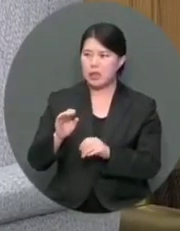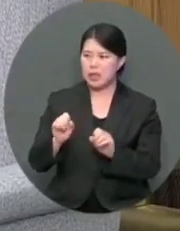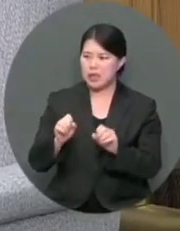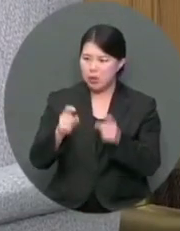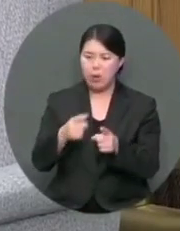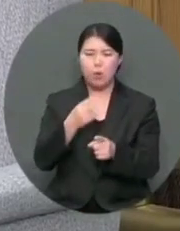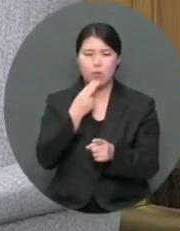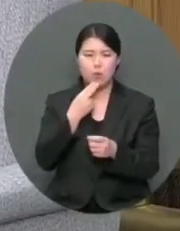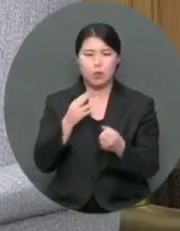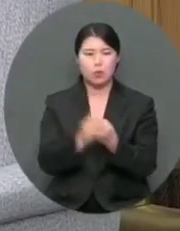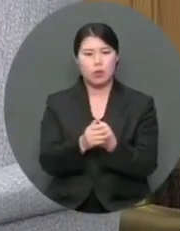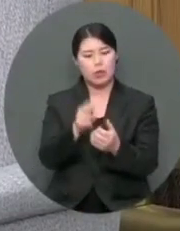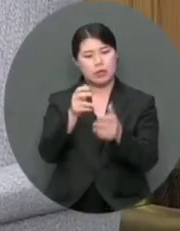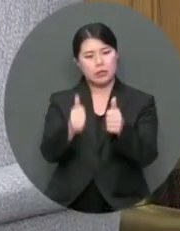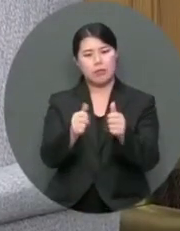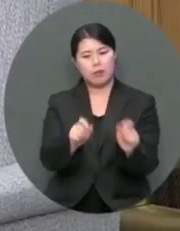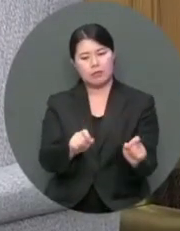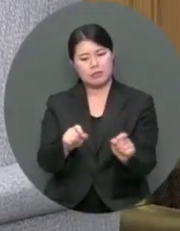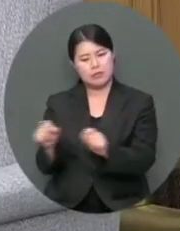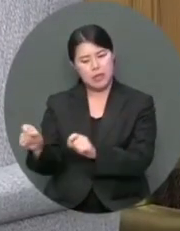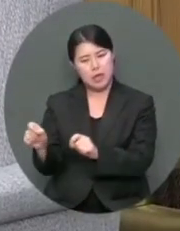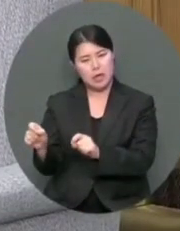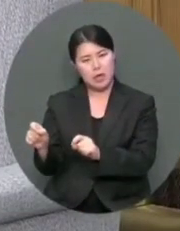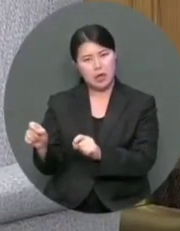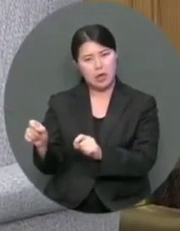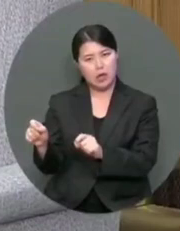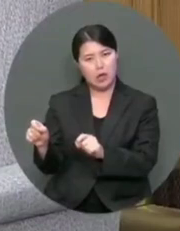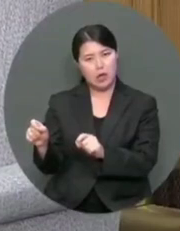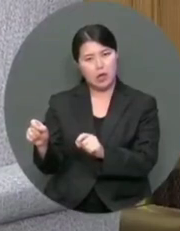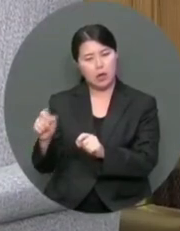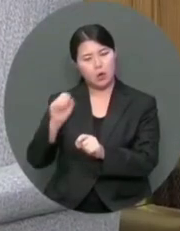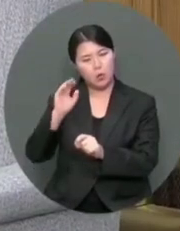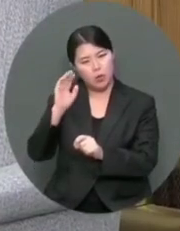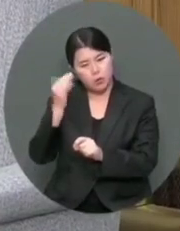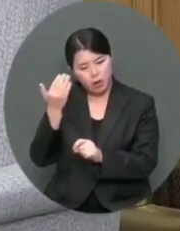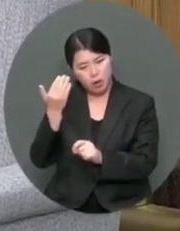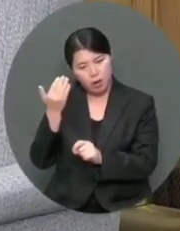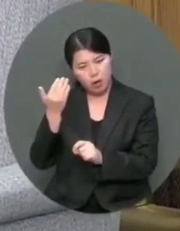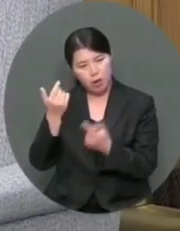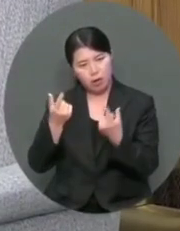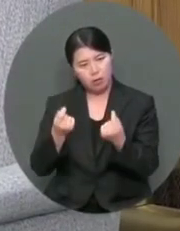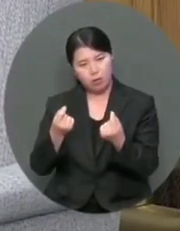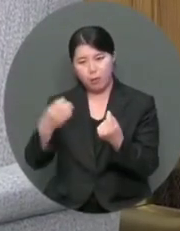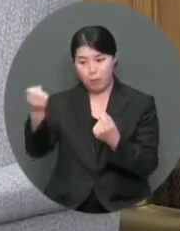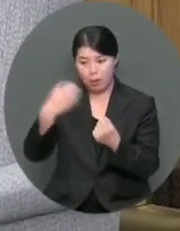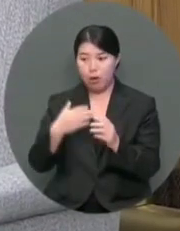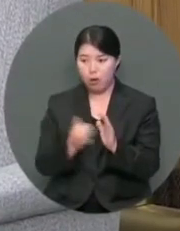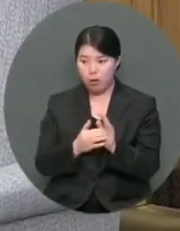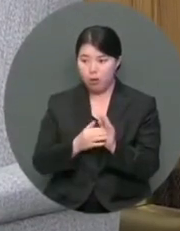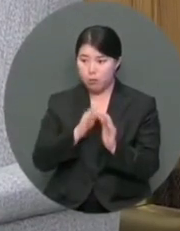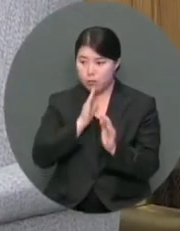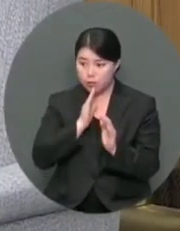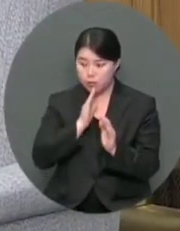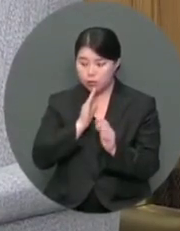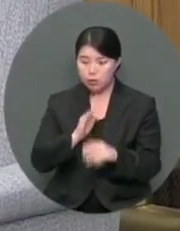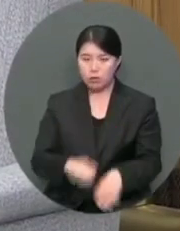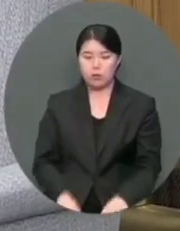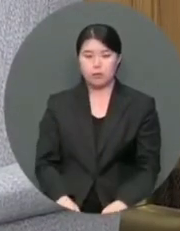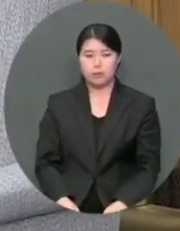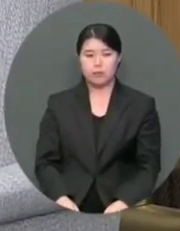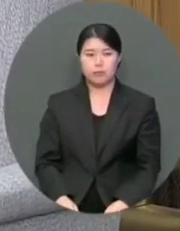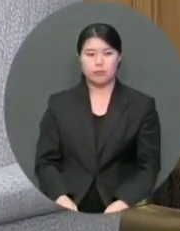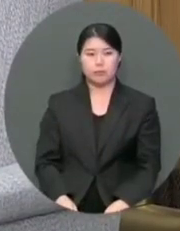이게 재판 지체의 역량이 있다 이런 이제 말씀을 하셨는데 그렇게 생각하셔요?